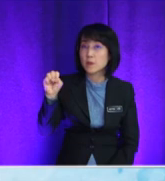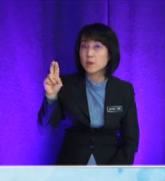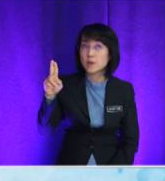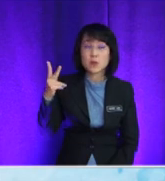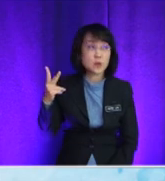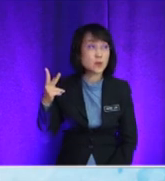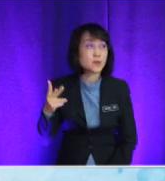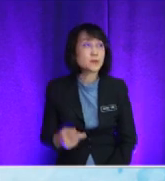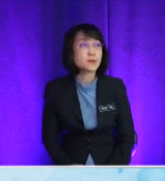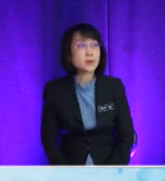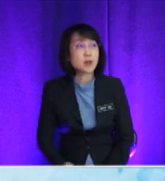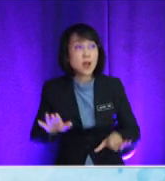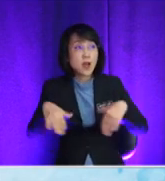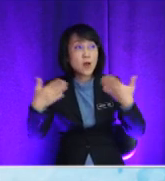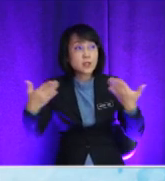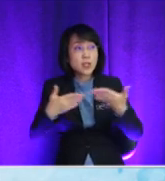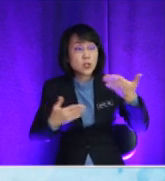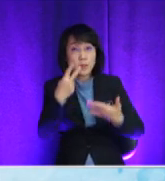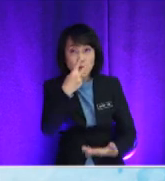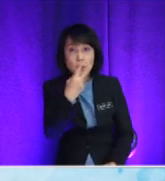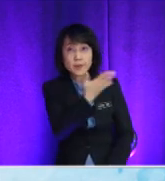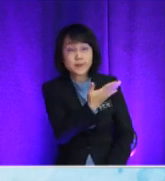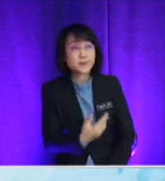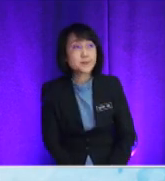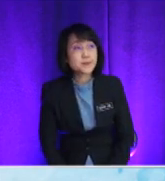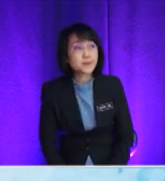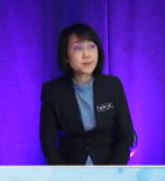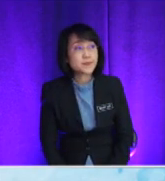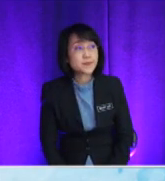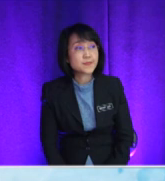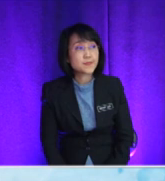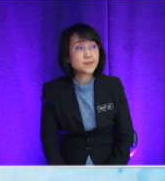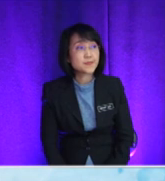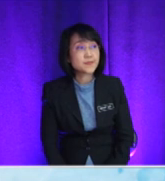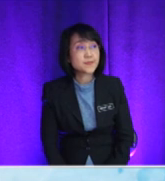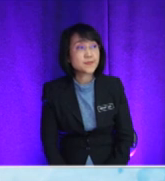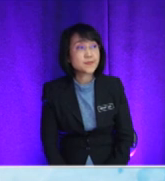dengan lapik Lepas tuh kita macam biasa